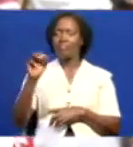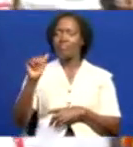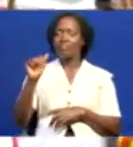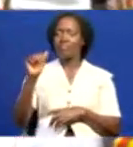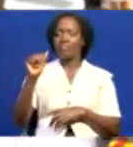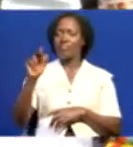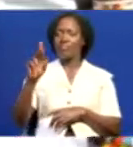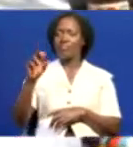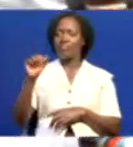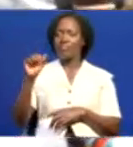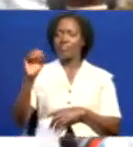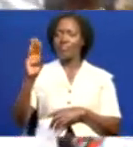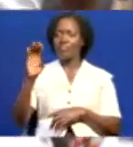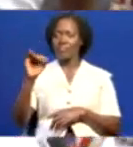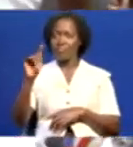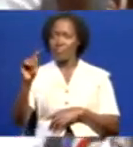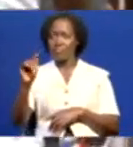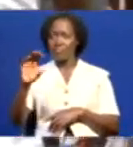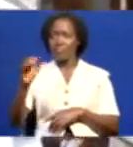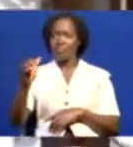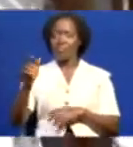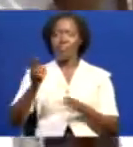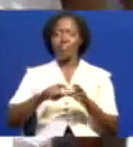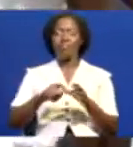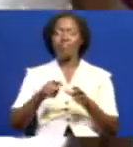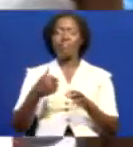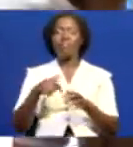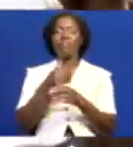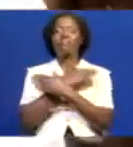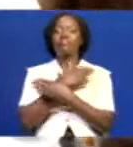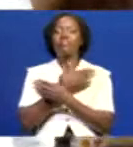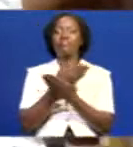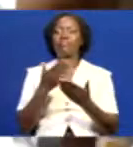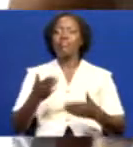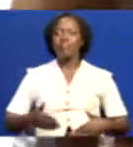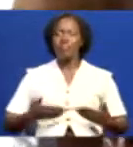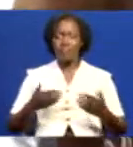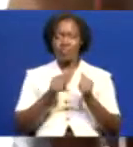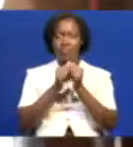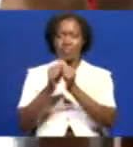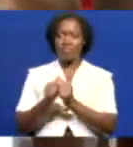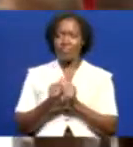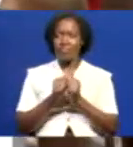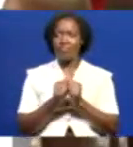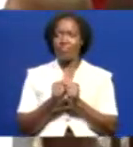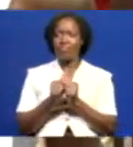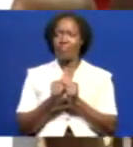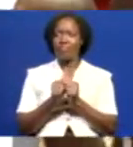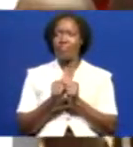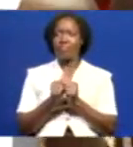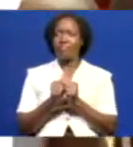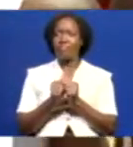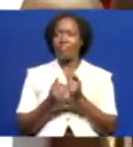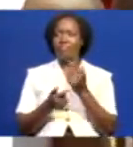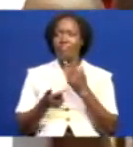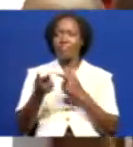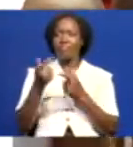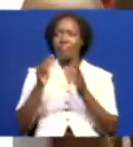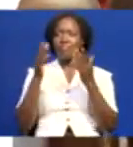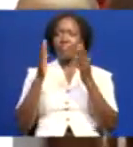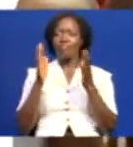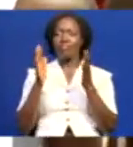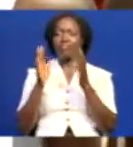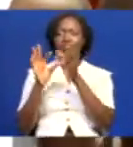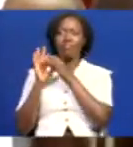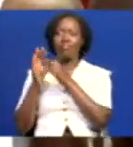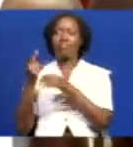nimeweza kujumuika na wenzetu wa maa hapa Narok, na nimefurahia kabisa kwa pamoja nao hapa tumekuja kwa sababu ya kusherehekea maa